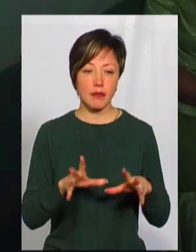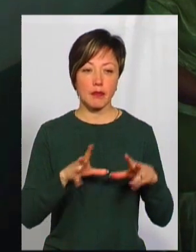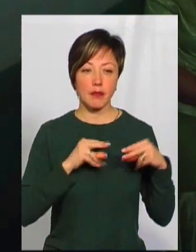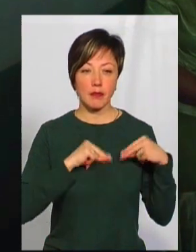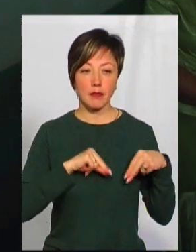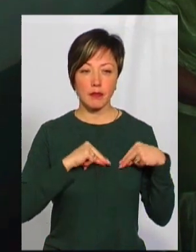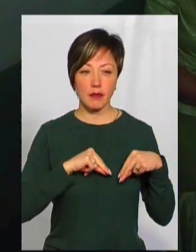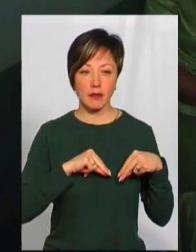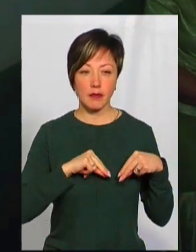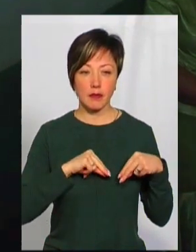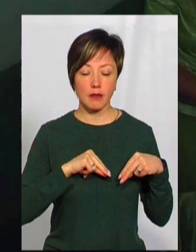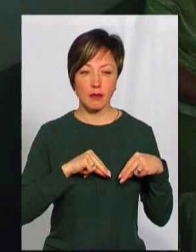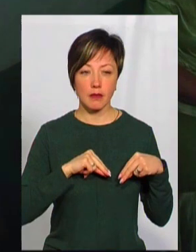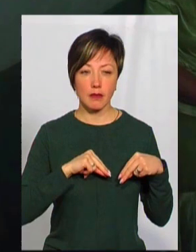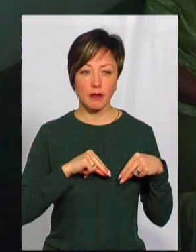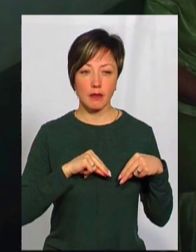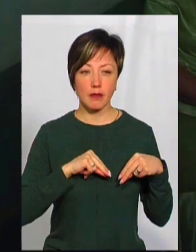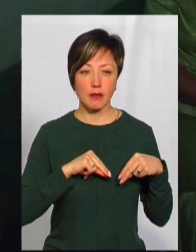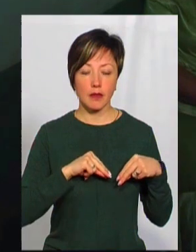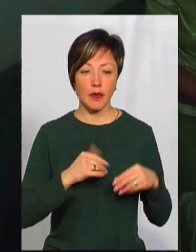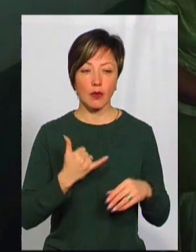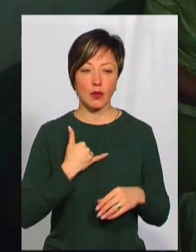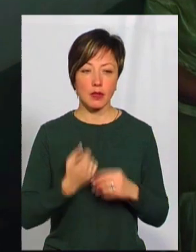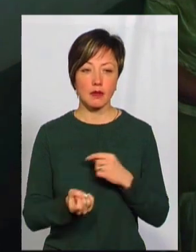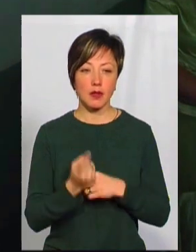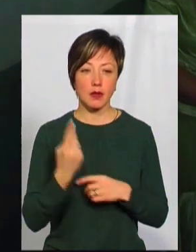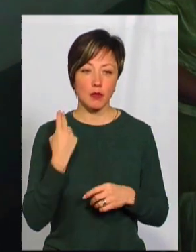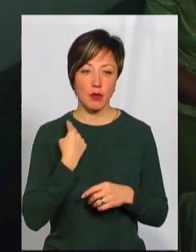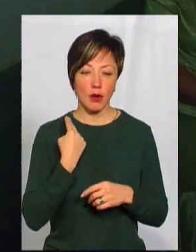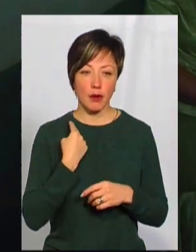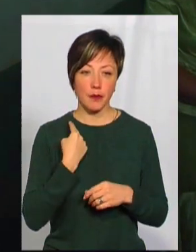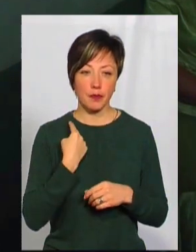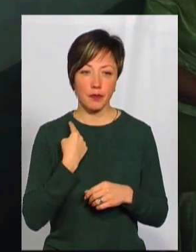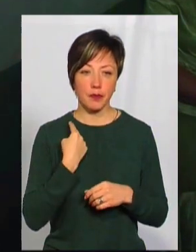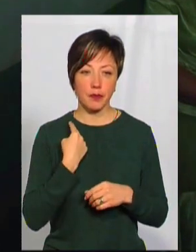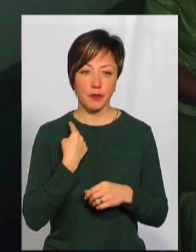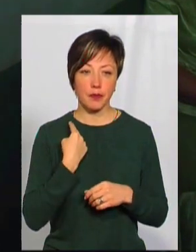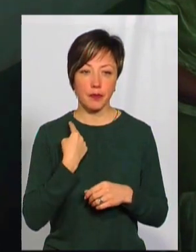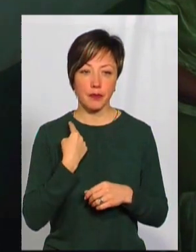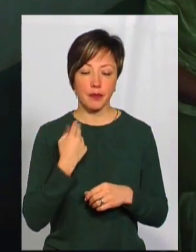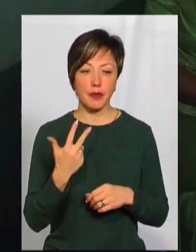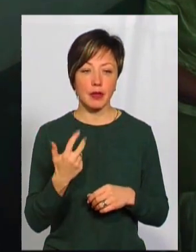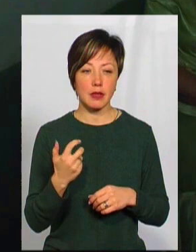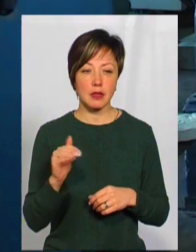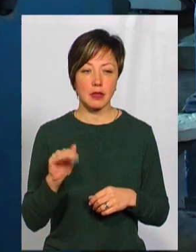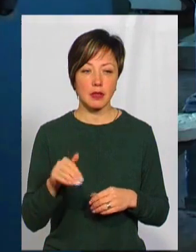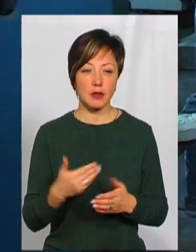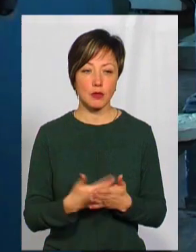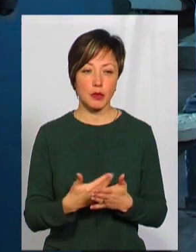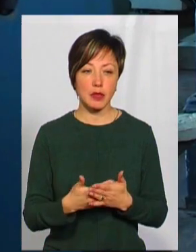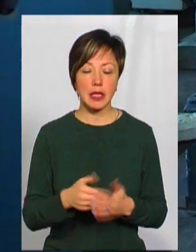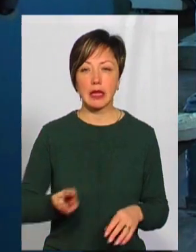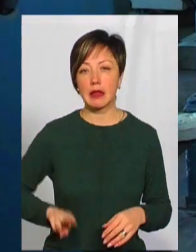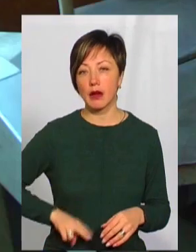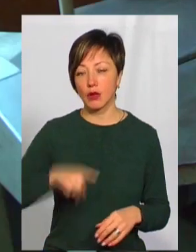і перед якими у нас виникли грошові зобов'язання. От, 300 тисяч приблизно. Директор